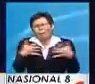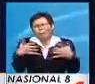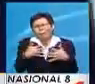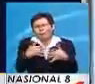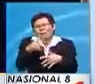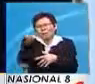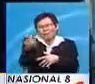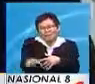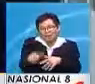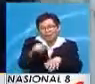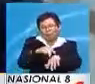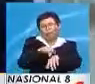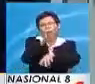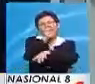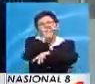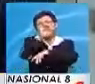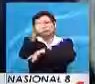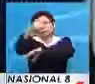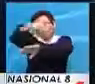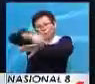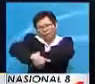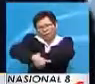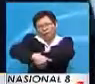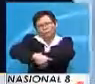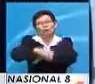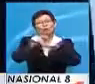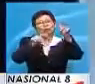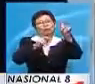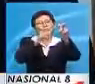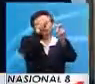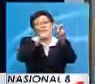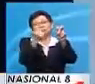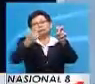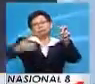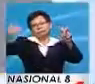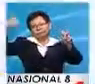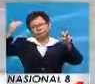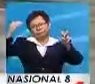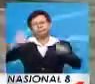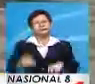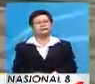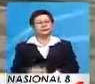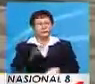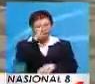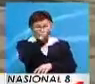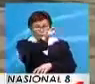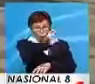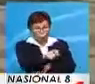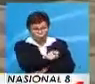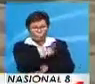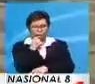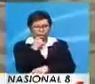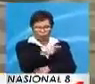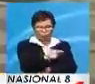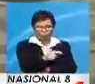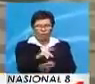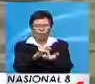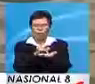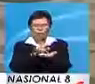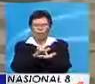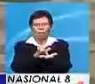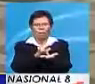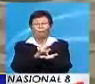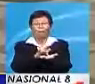kepada mangsa pada pukul 810 malam 20 Januari lalu tertuduh sebelum ini diperintahkan menjalani rawatan